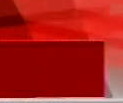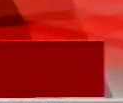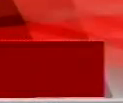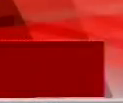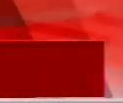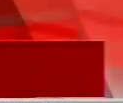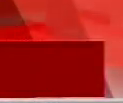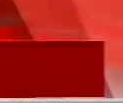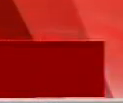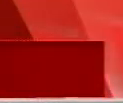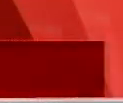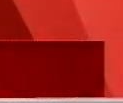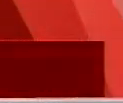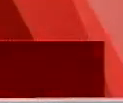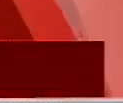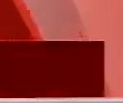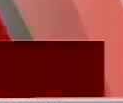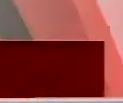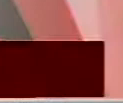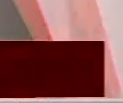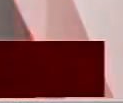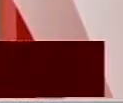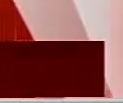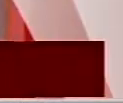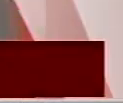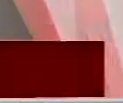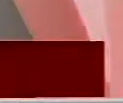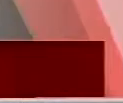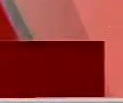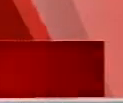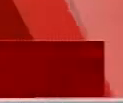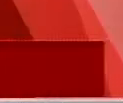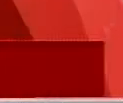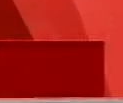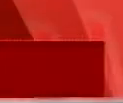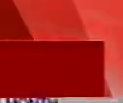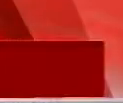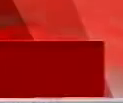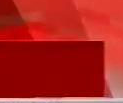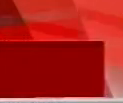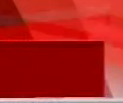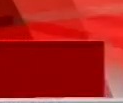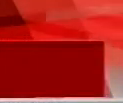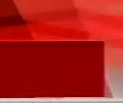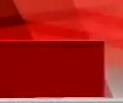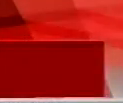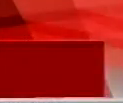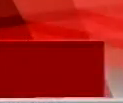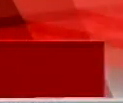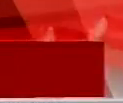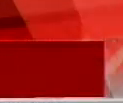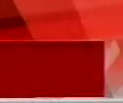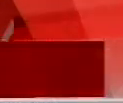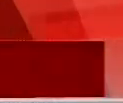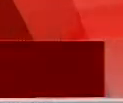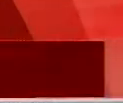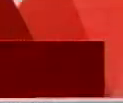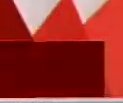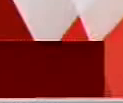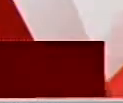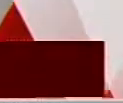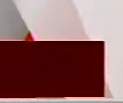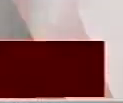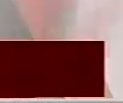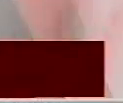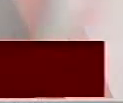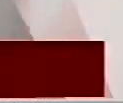pagtanaw, ito po ay makakatulong sa aming kaso, ito po ay aming gagawin. Pero hindi minsan po hindi po namin ito pinagpaplanuhan na parang